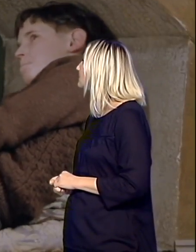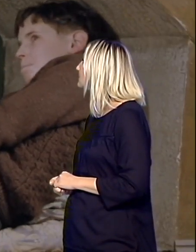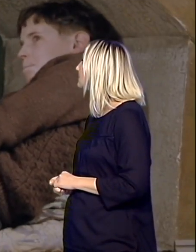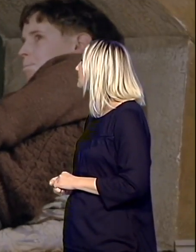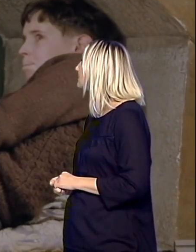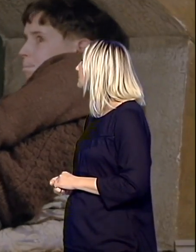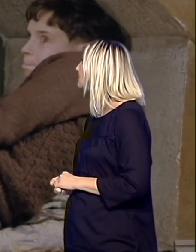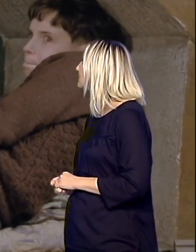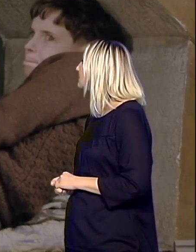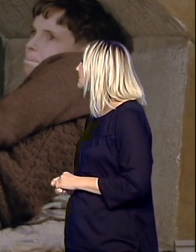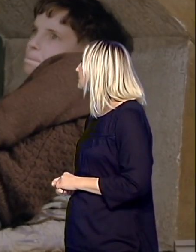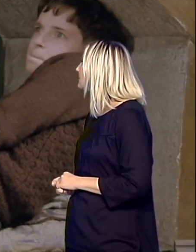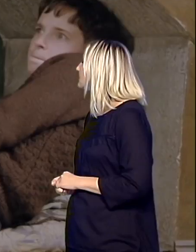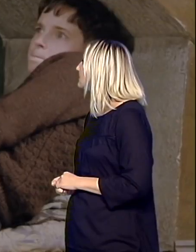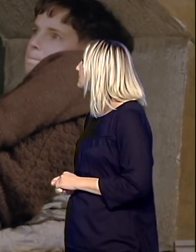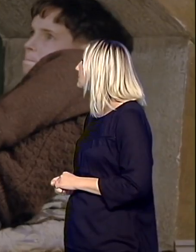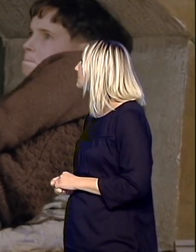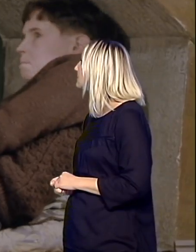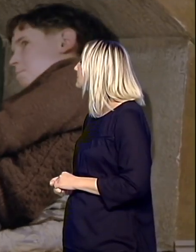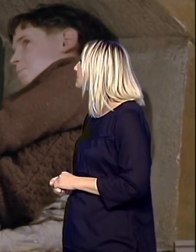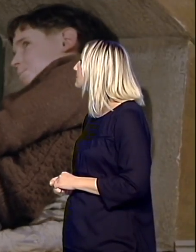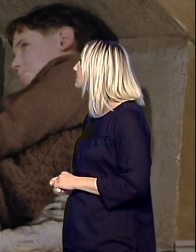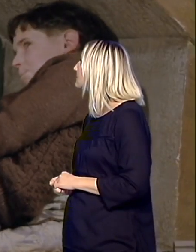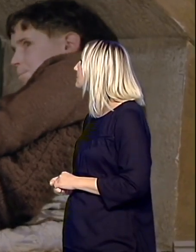Good girl. See you